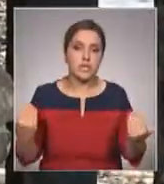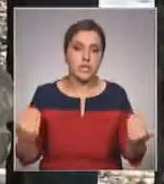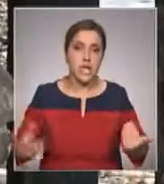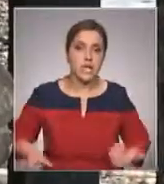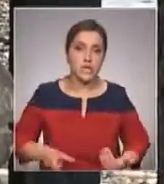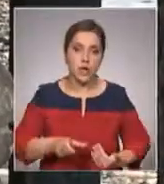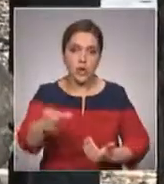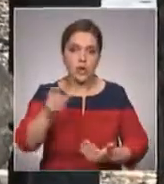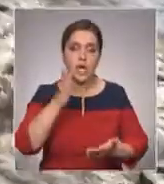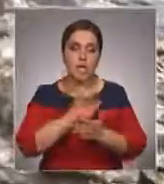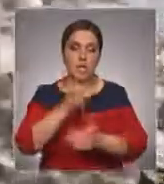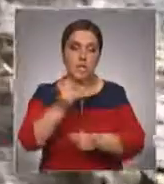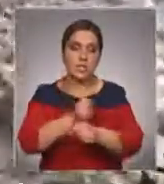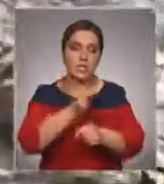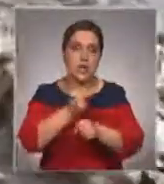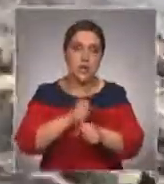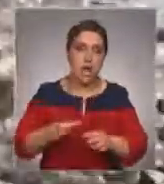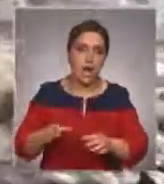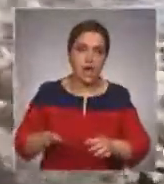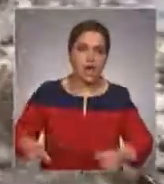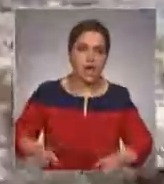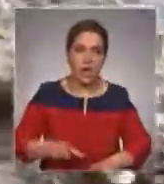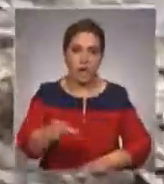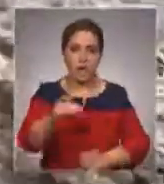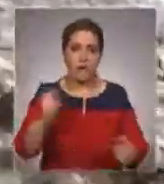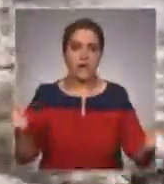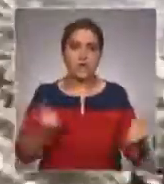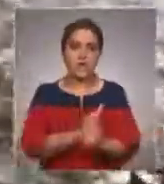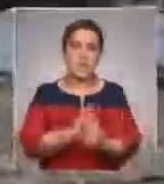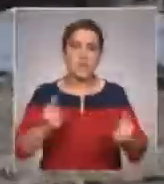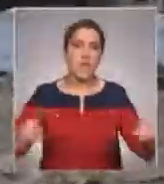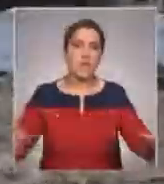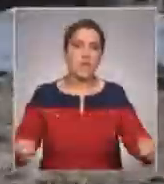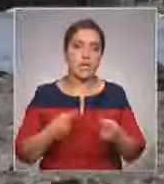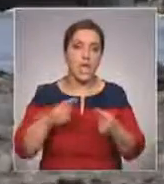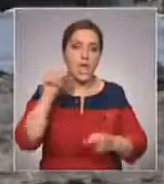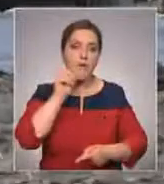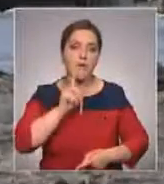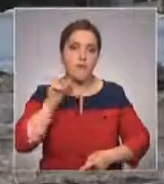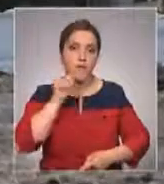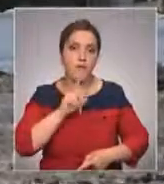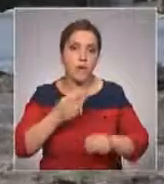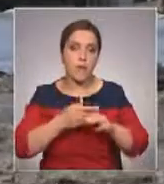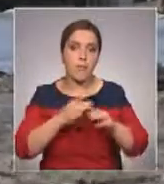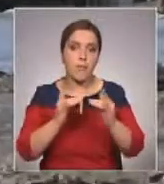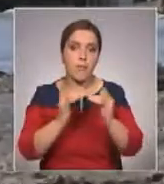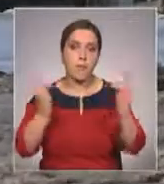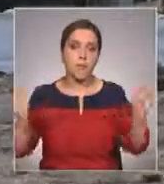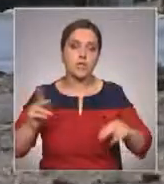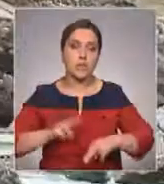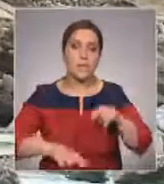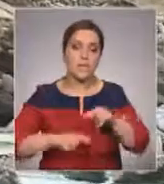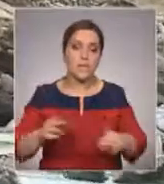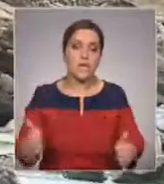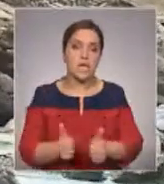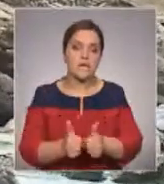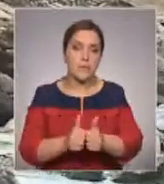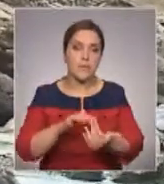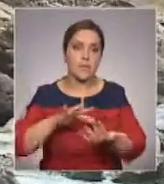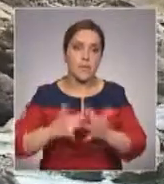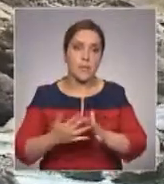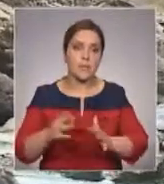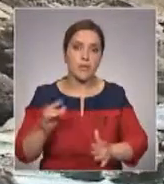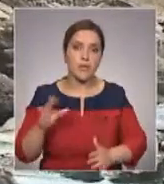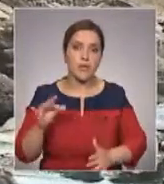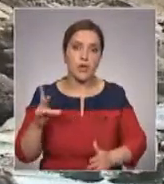Сейчас дорожники проложили объездные трассы, движение восстановлено. Временная переправа построена и близ села Привольная